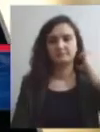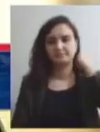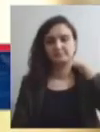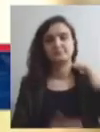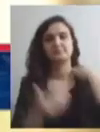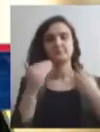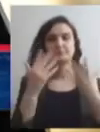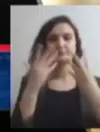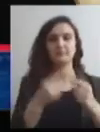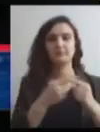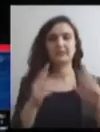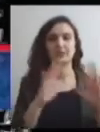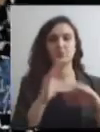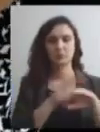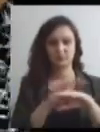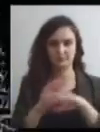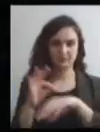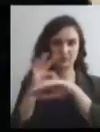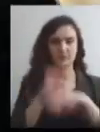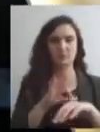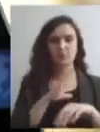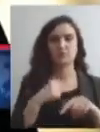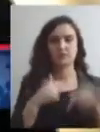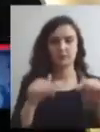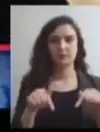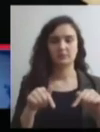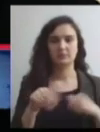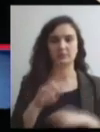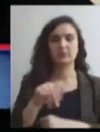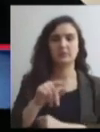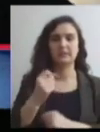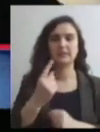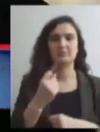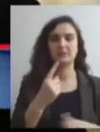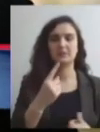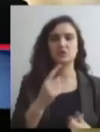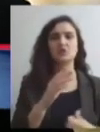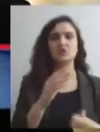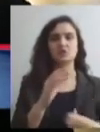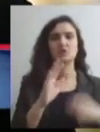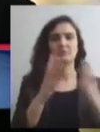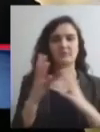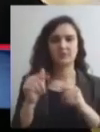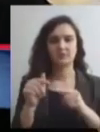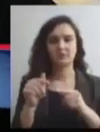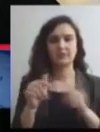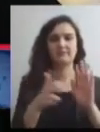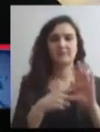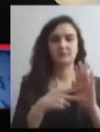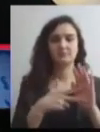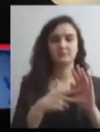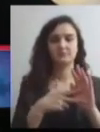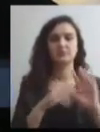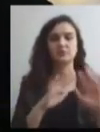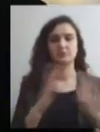დადასტურებული შემთხვევების გადმოყვანა მოხდა ჩვენთან და 11 შემთხვევიდან 8